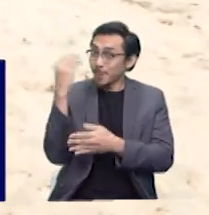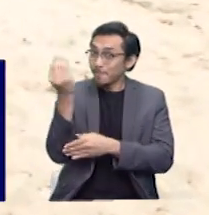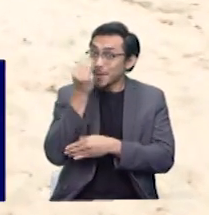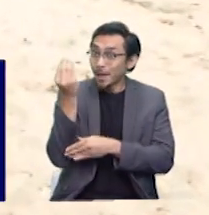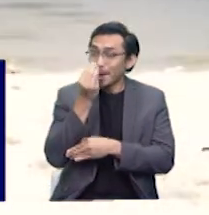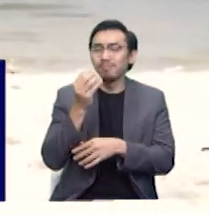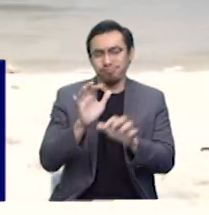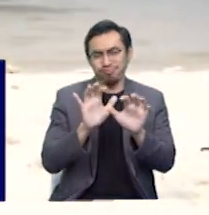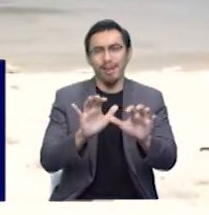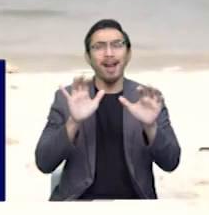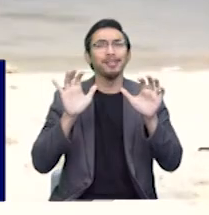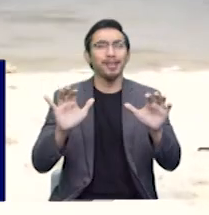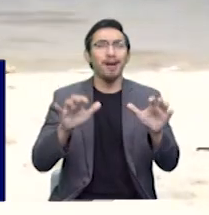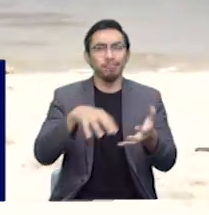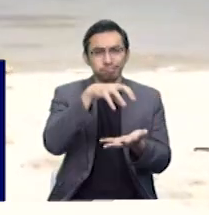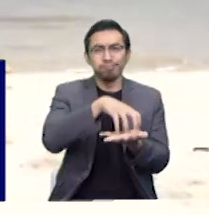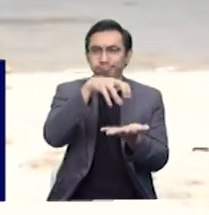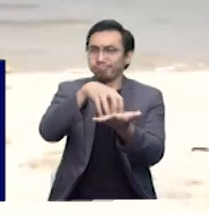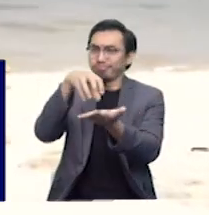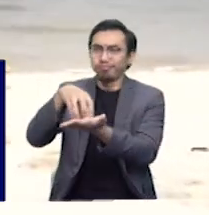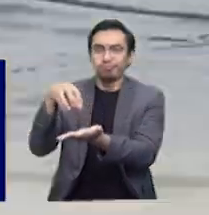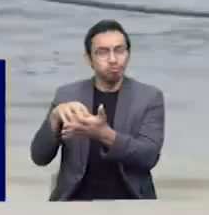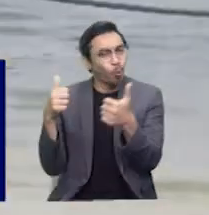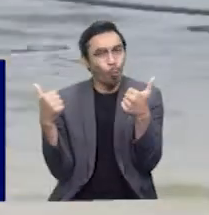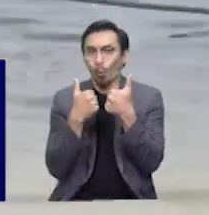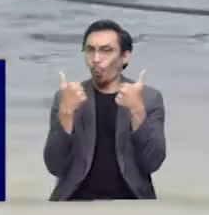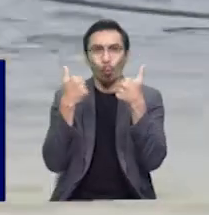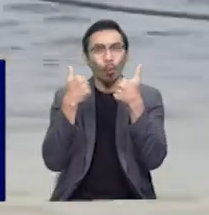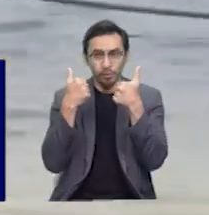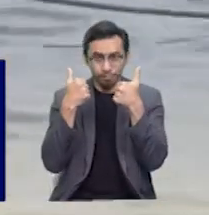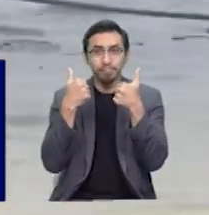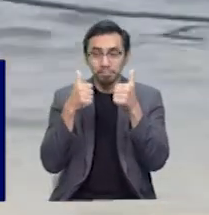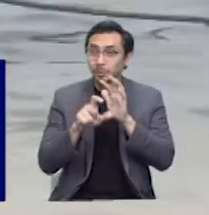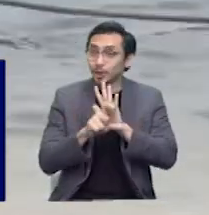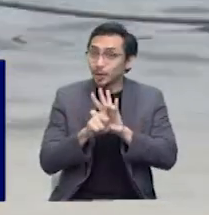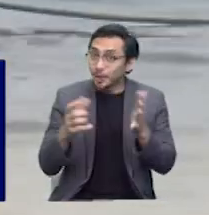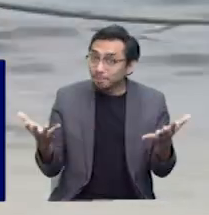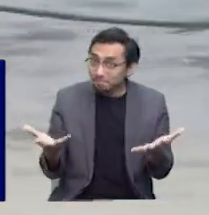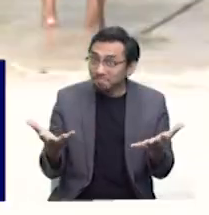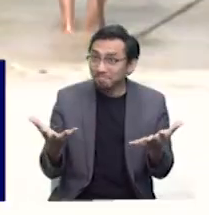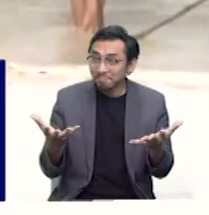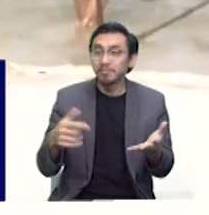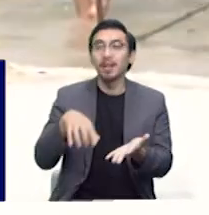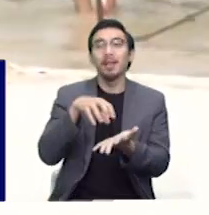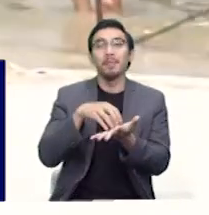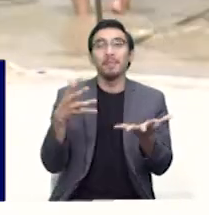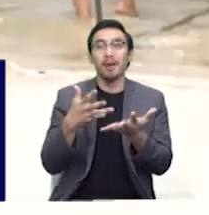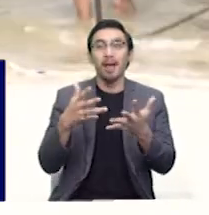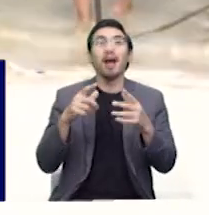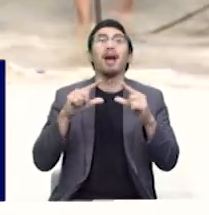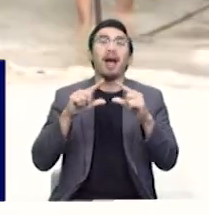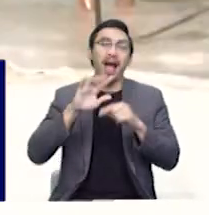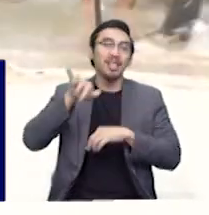tak kalah seru untuk menghabiskan penghujung tahun ini. Salah satunya tentu saja wisata Ancol di Jakarta